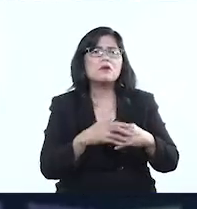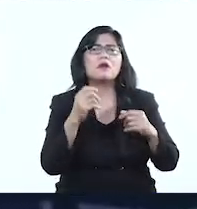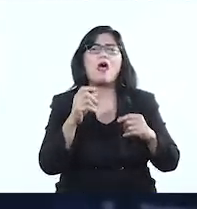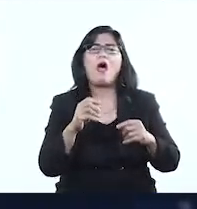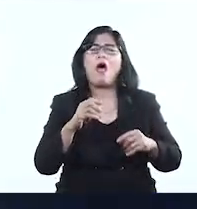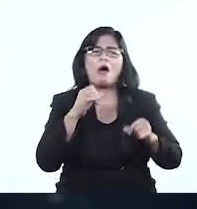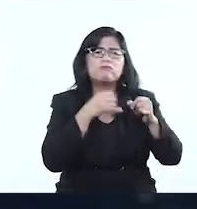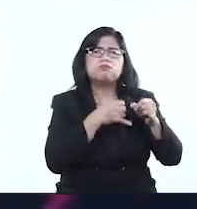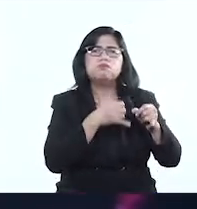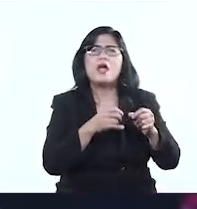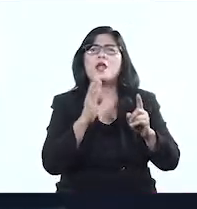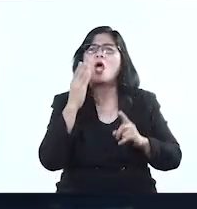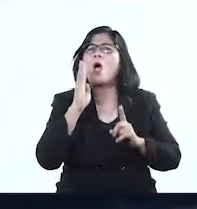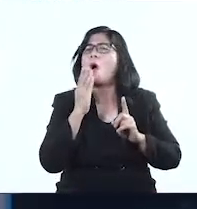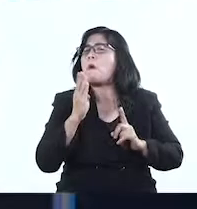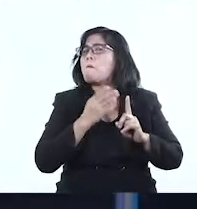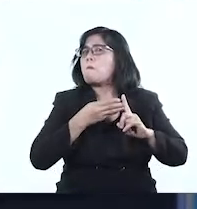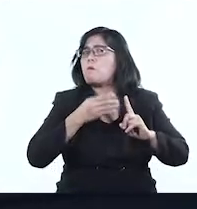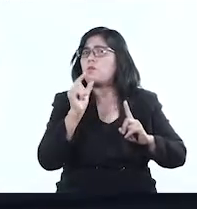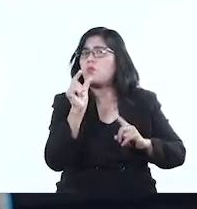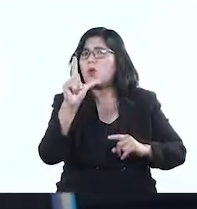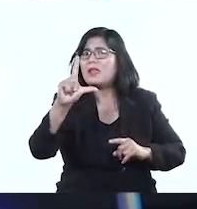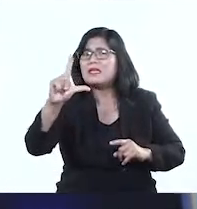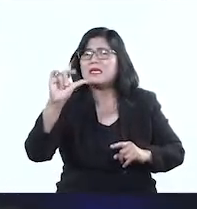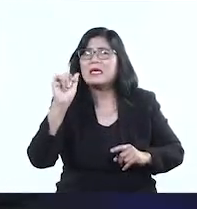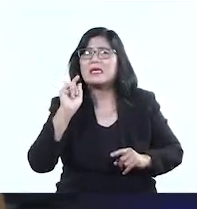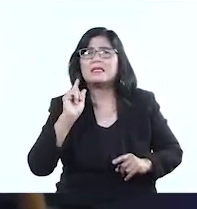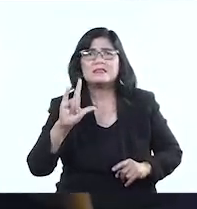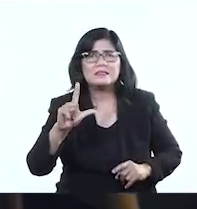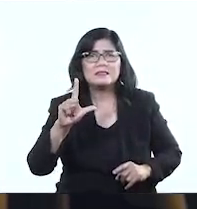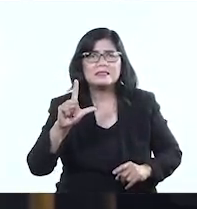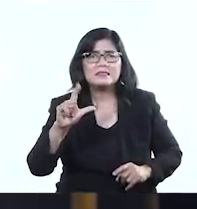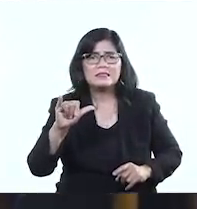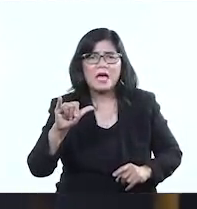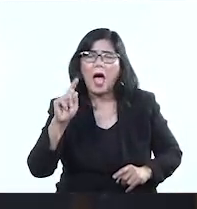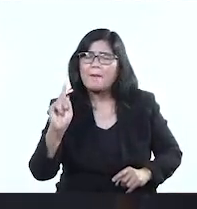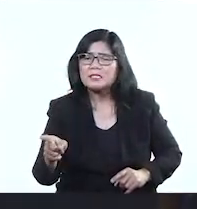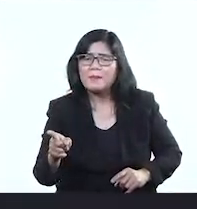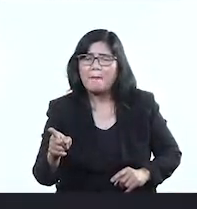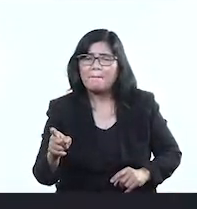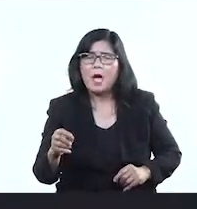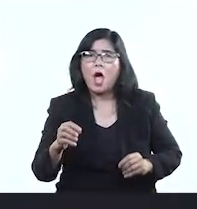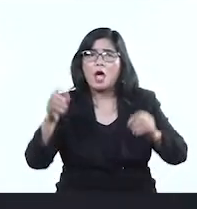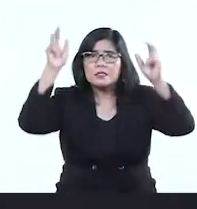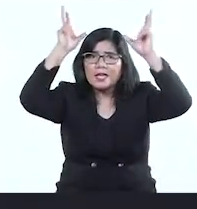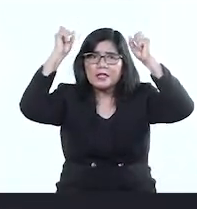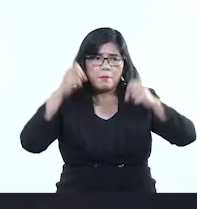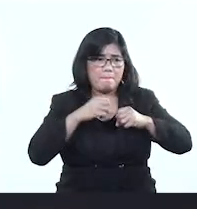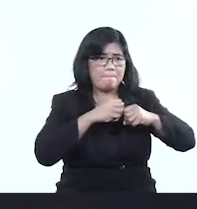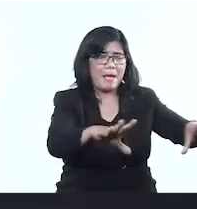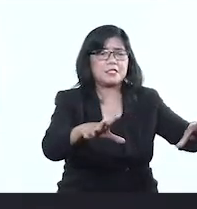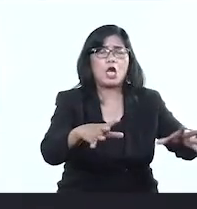Kenapa saya pelajari karena setan di neraka sedang melepaskan roarrr domba dan rom perpecahan